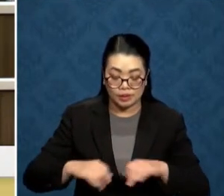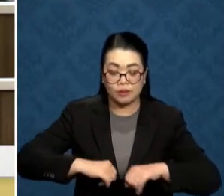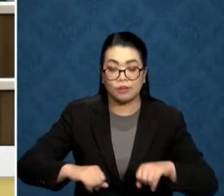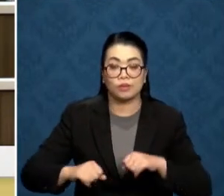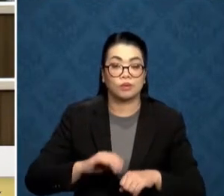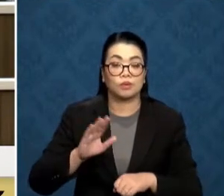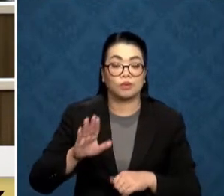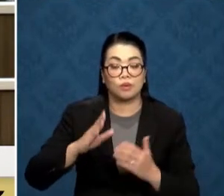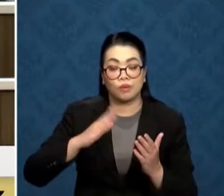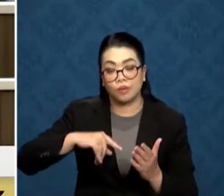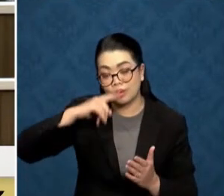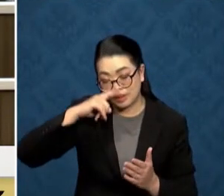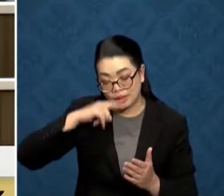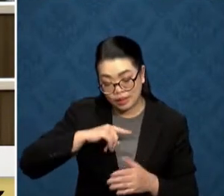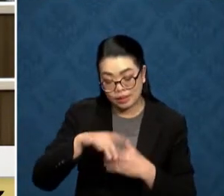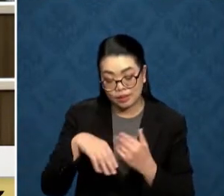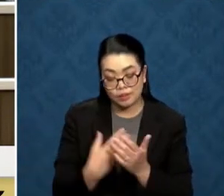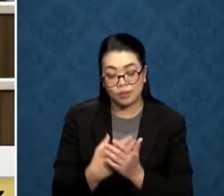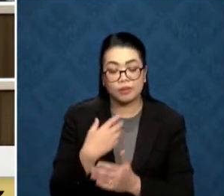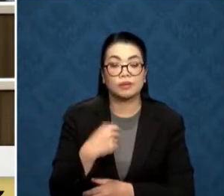าติ 10 กวาล้านคนครั